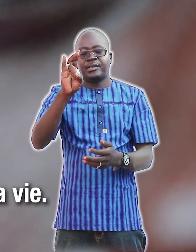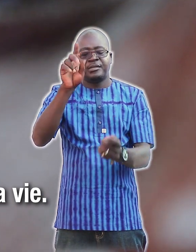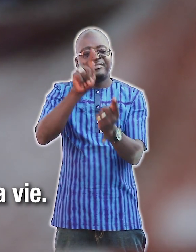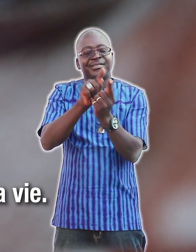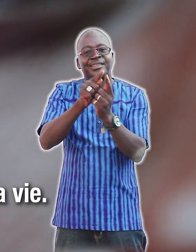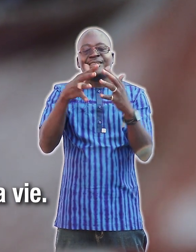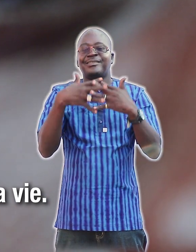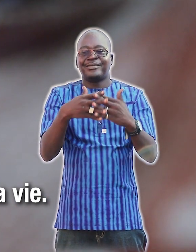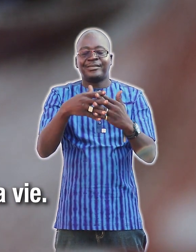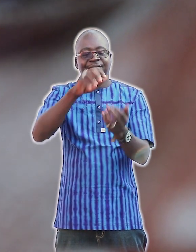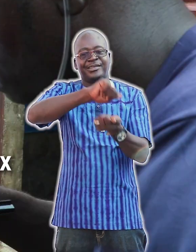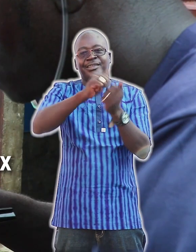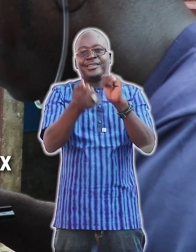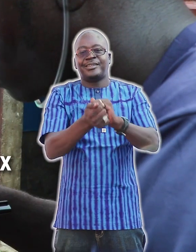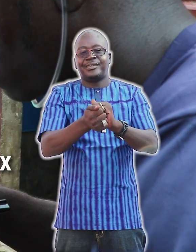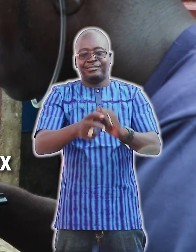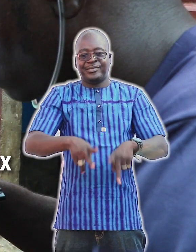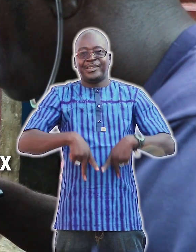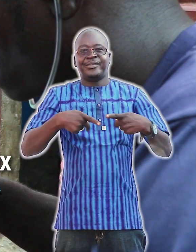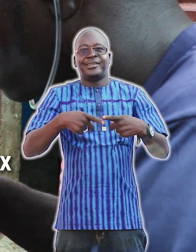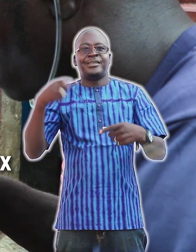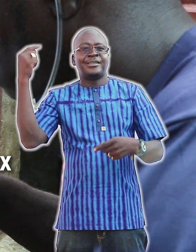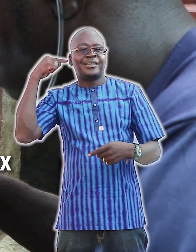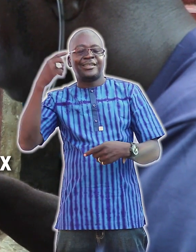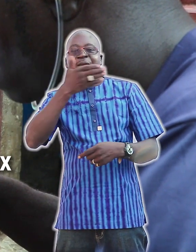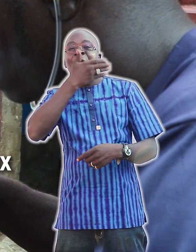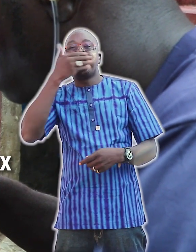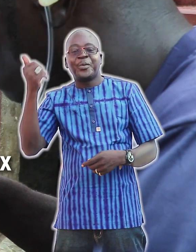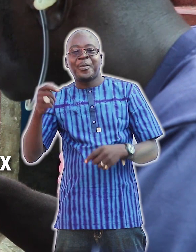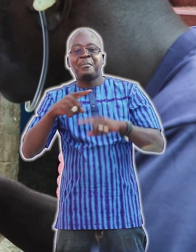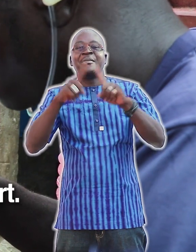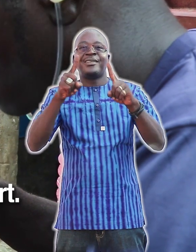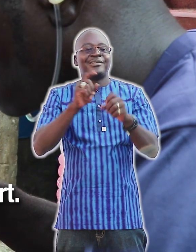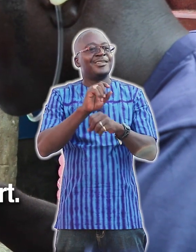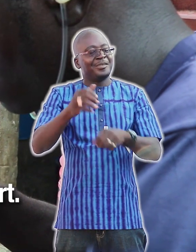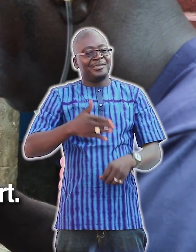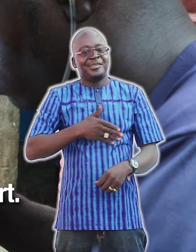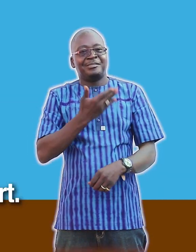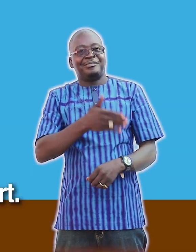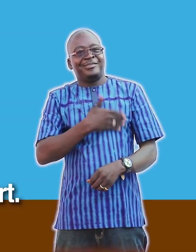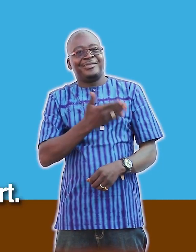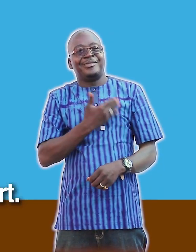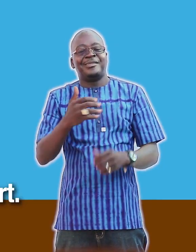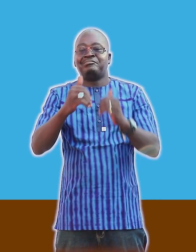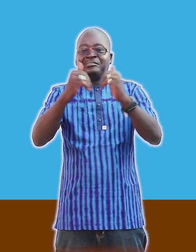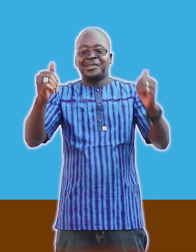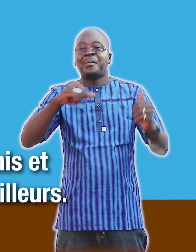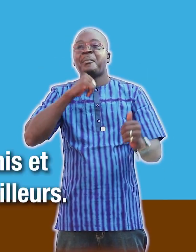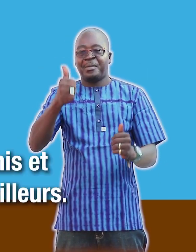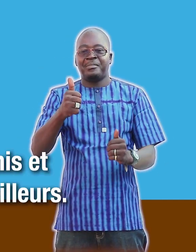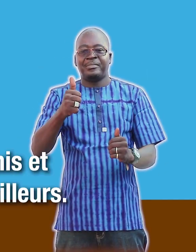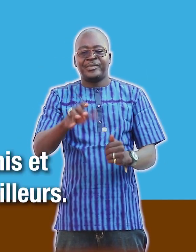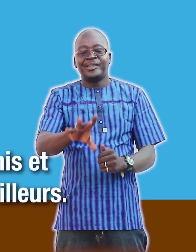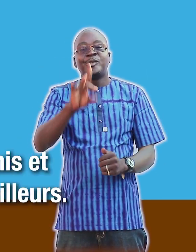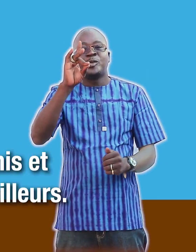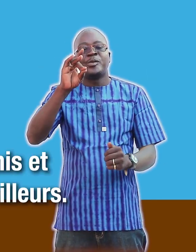appareil a changé ma vie. J'entends beaucoup mieux et je suis plus épanoui. Je ne me sens plus à l'écart. J'ai